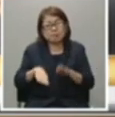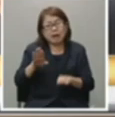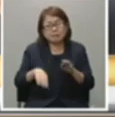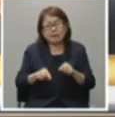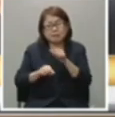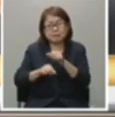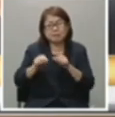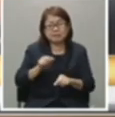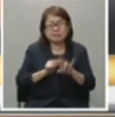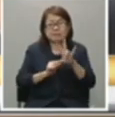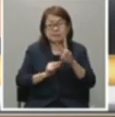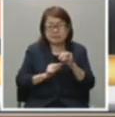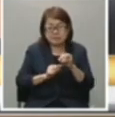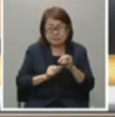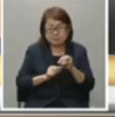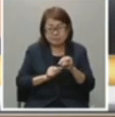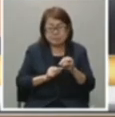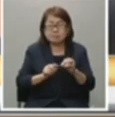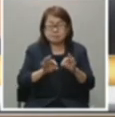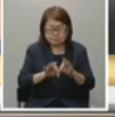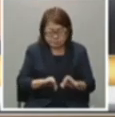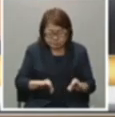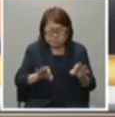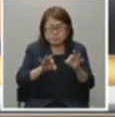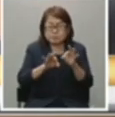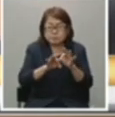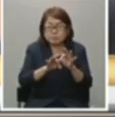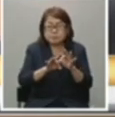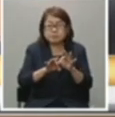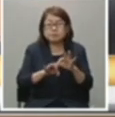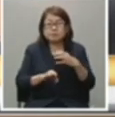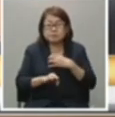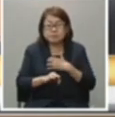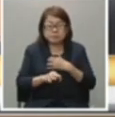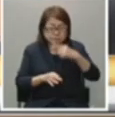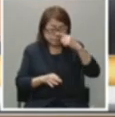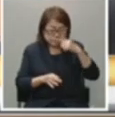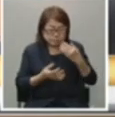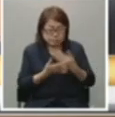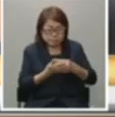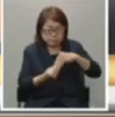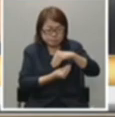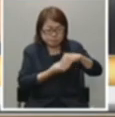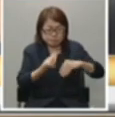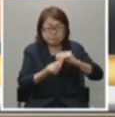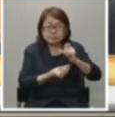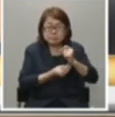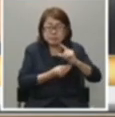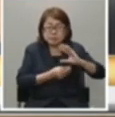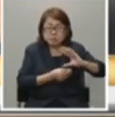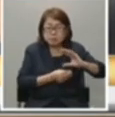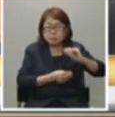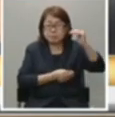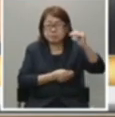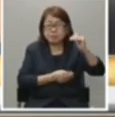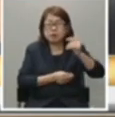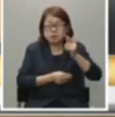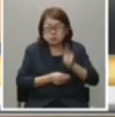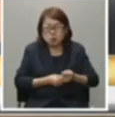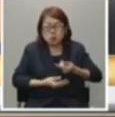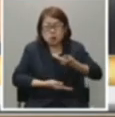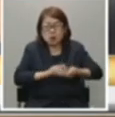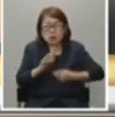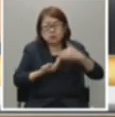70% ดังนั้นหัวใจสำคัญที่จะทำให้เศรษฐกิจไทยดีขึ้นได้คือการค้าระหว่างประเท